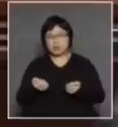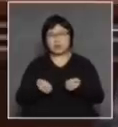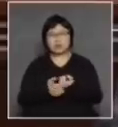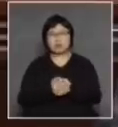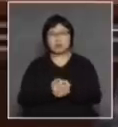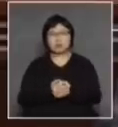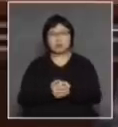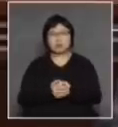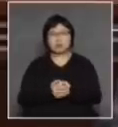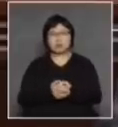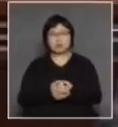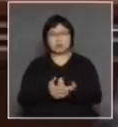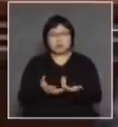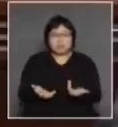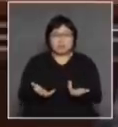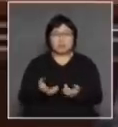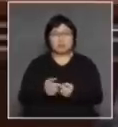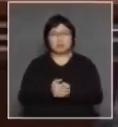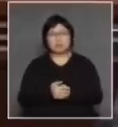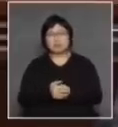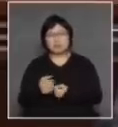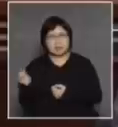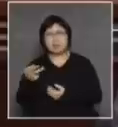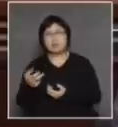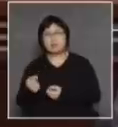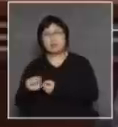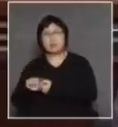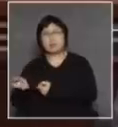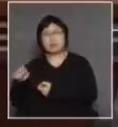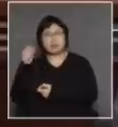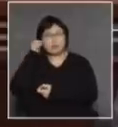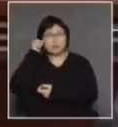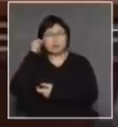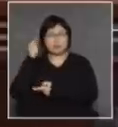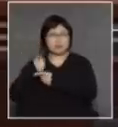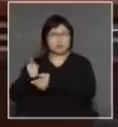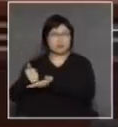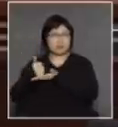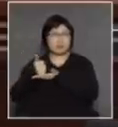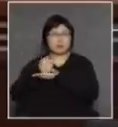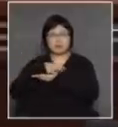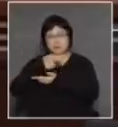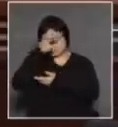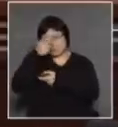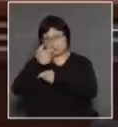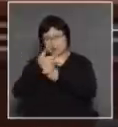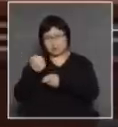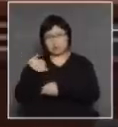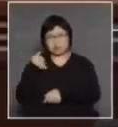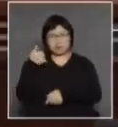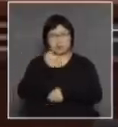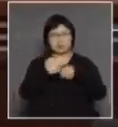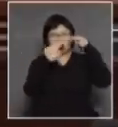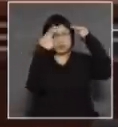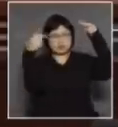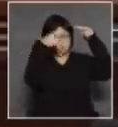主席，这样都不够无奈，更加无奈的就是閒姐确实有请到财爷呢就去天橋底，我唔知點解天